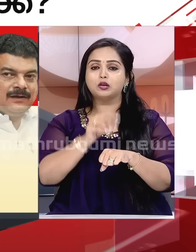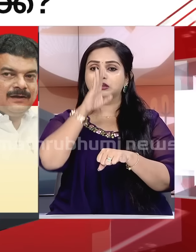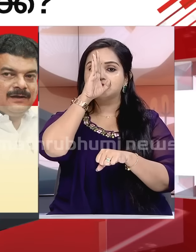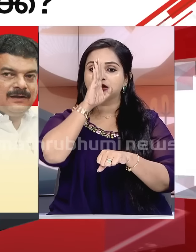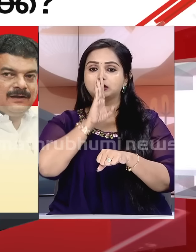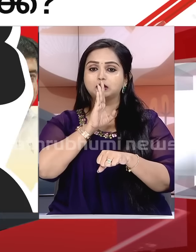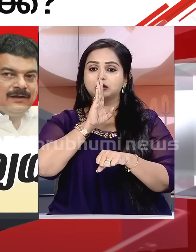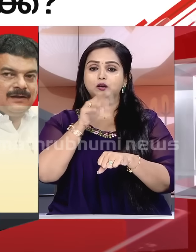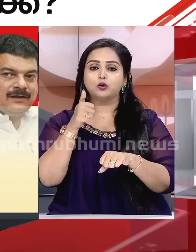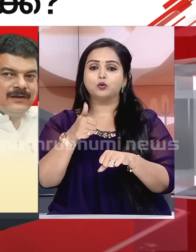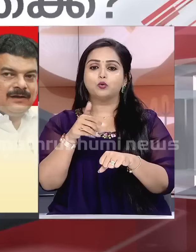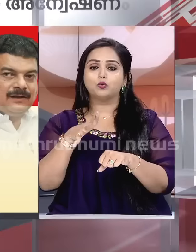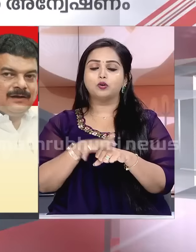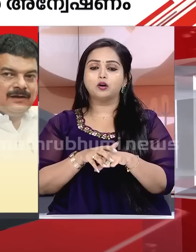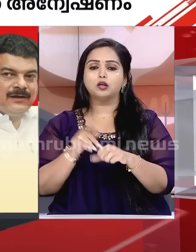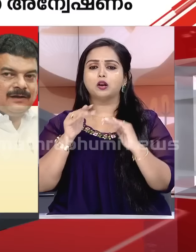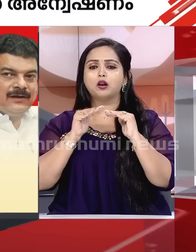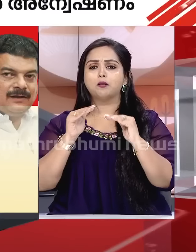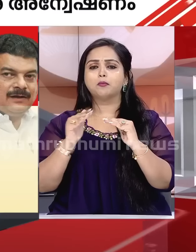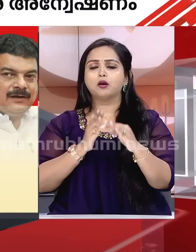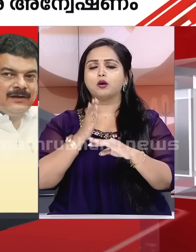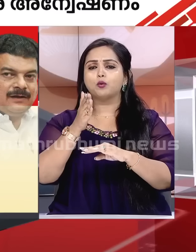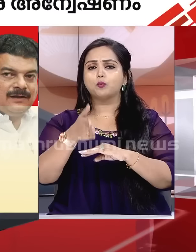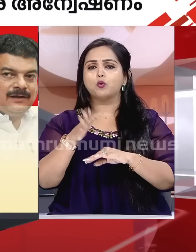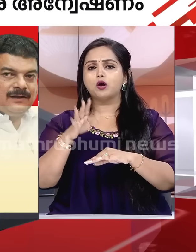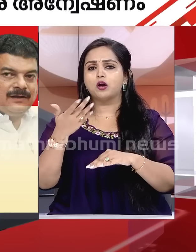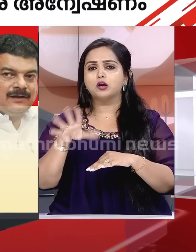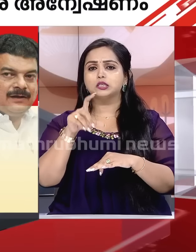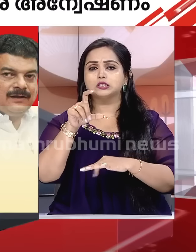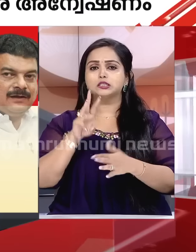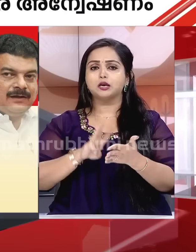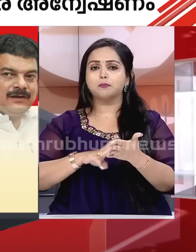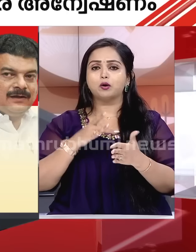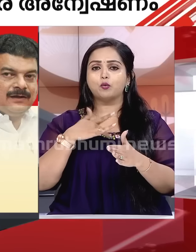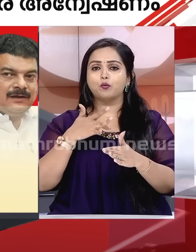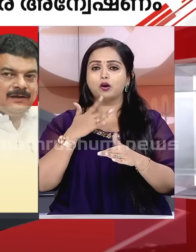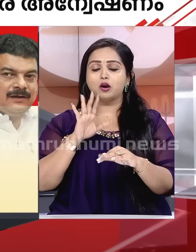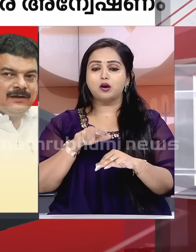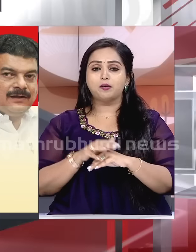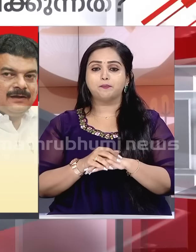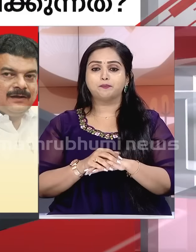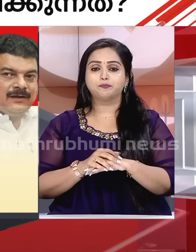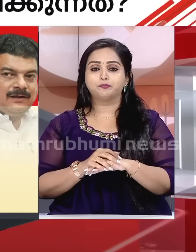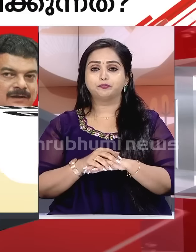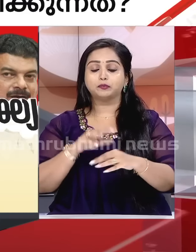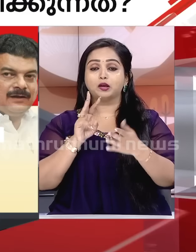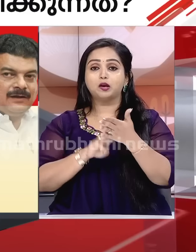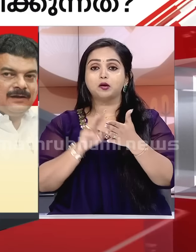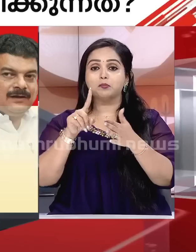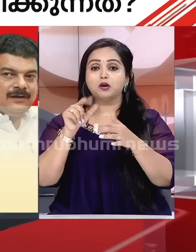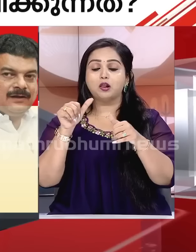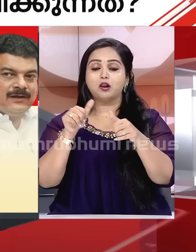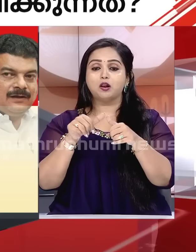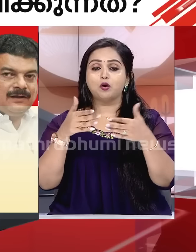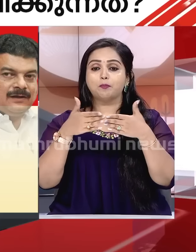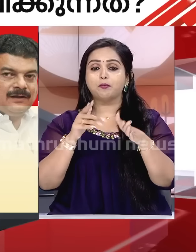എന്ന് മുഖ്യമന്ത്രിക്ക് തോന്നി എന്നാണ് ഞാൻ കരുതുന്നത്. PV അൻവറിനെ പോലെ ഭരണകക്ഷികളൊരു MLA തുറന്ന് ആ കാര്യം അങ്ങ്